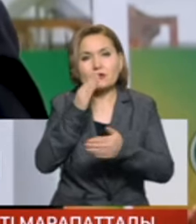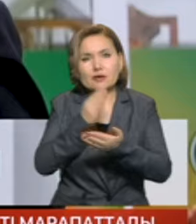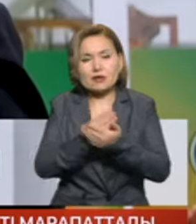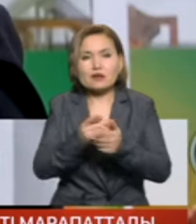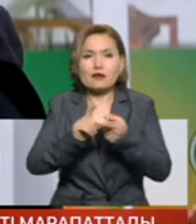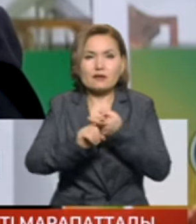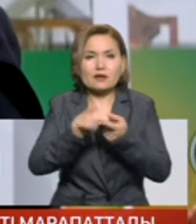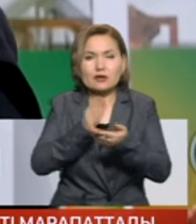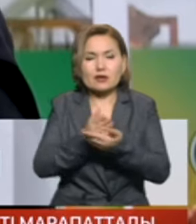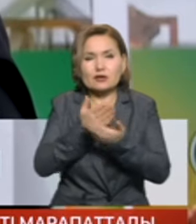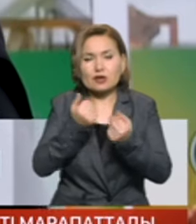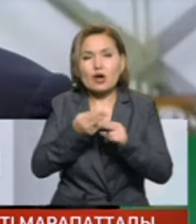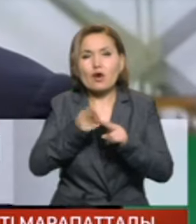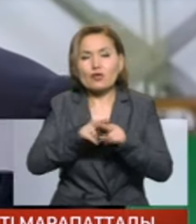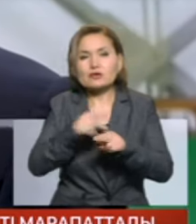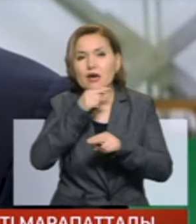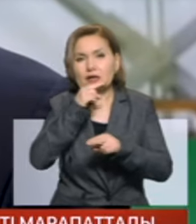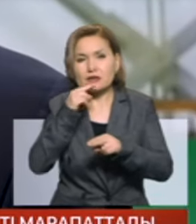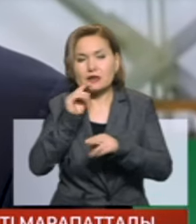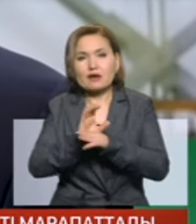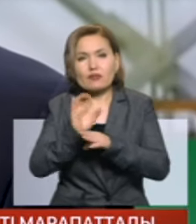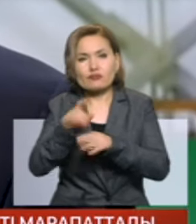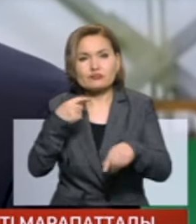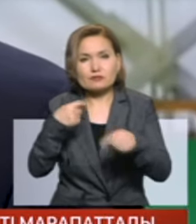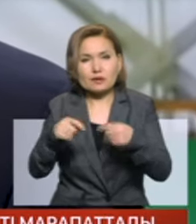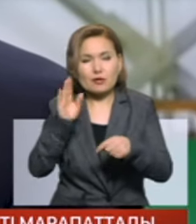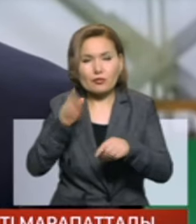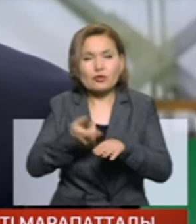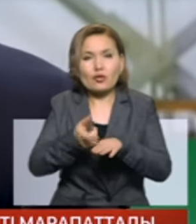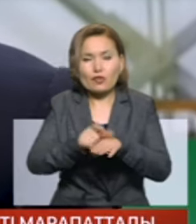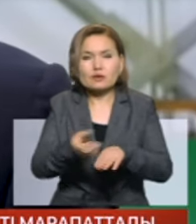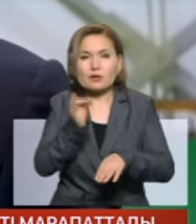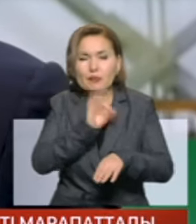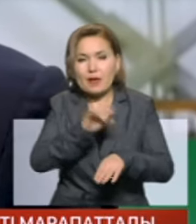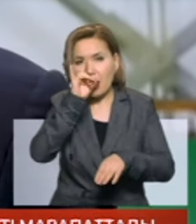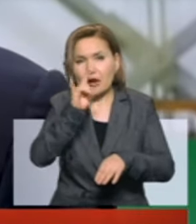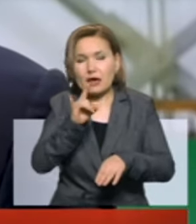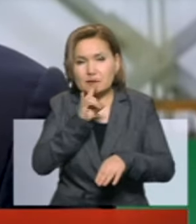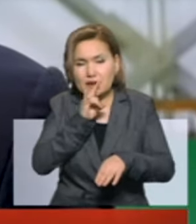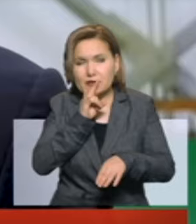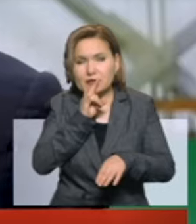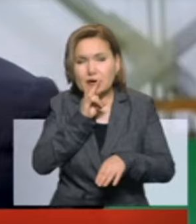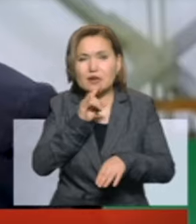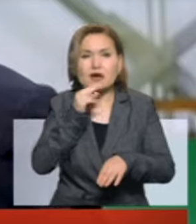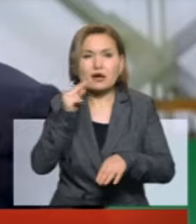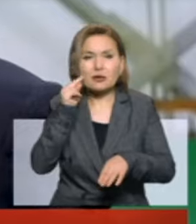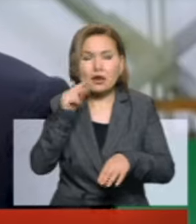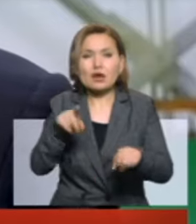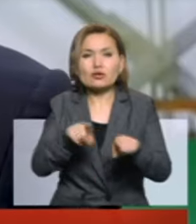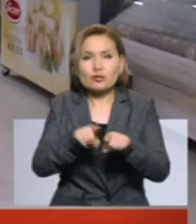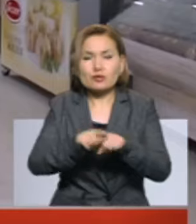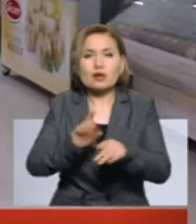сүтімізді экспортқа салуға. Енді кезекте Қытай тұр. Олармен де келісіп жатырмыз.